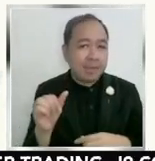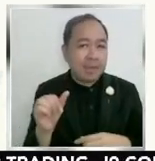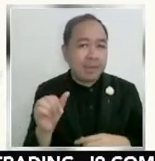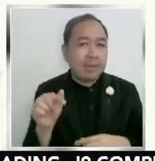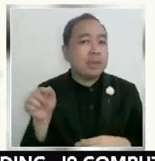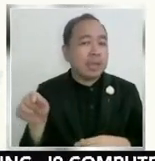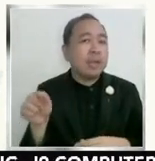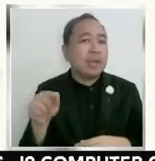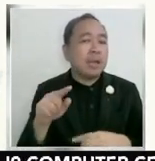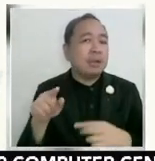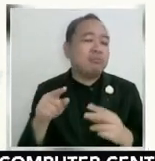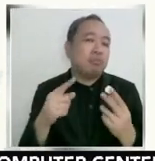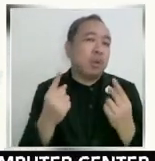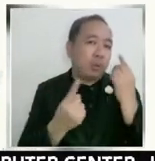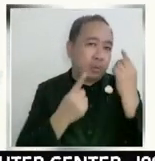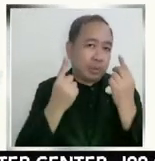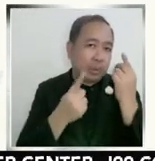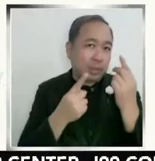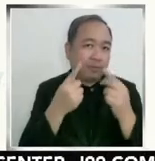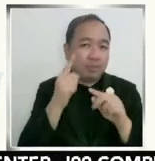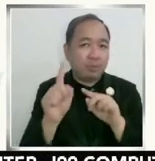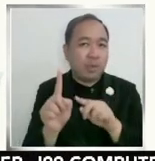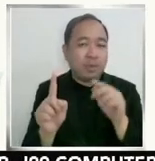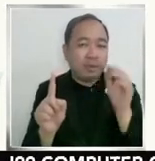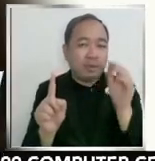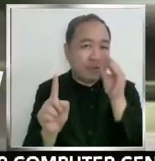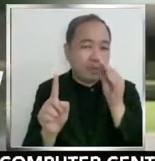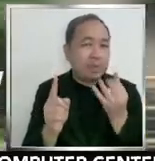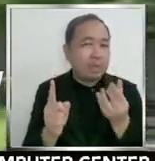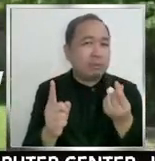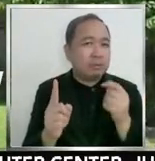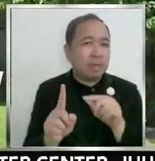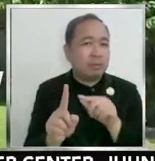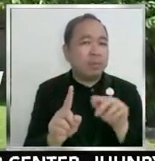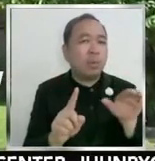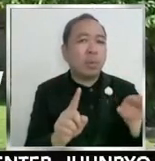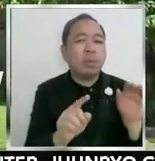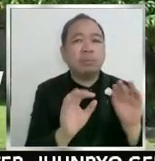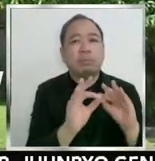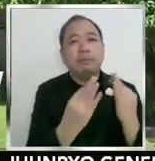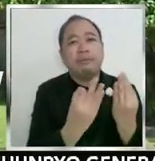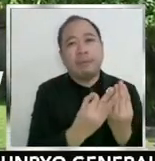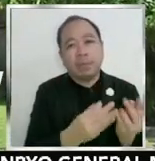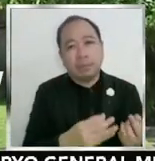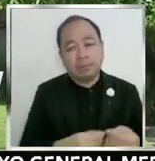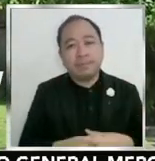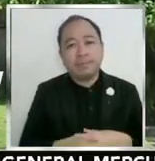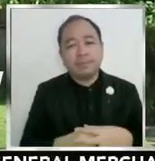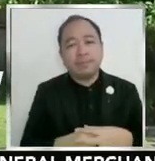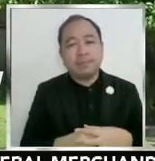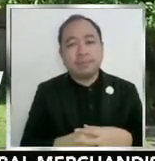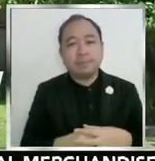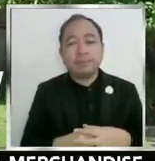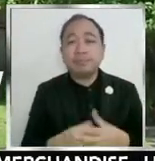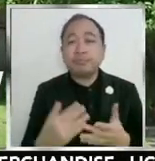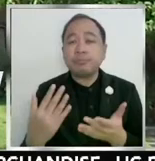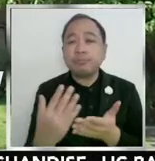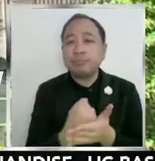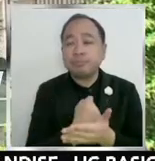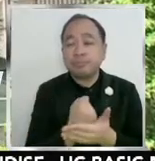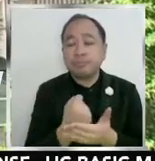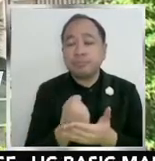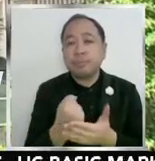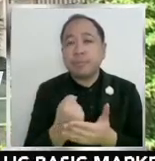matter. We are reaching out to the family as well. Sa huling datos na naibahagi ng Department of Foreign